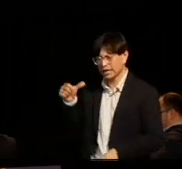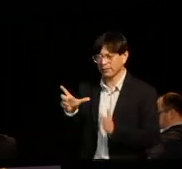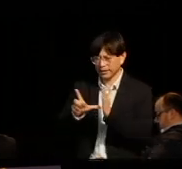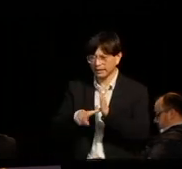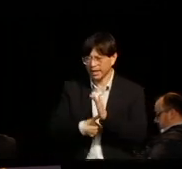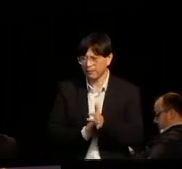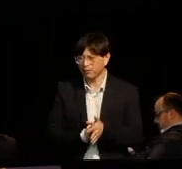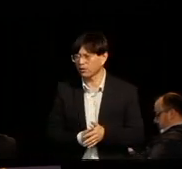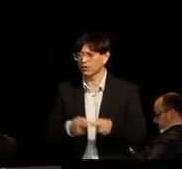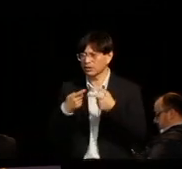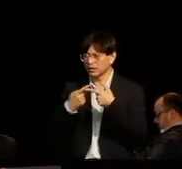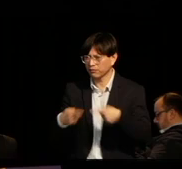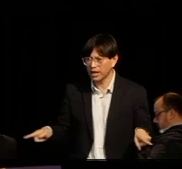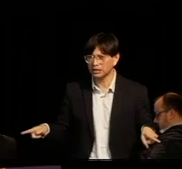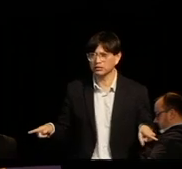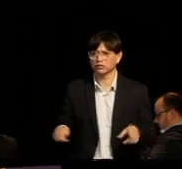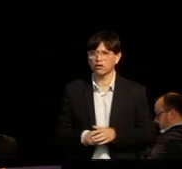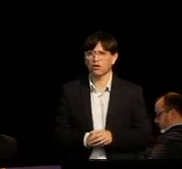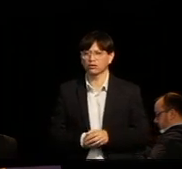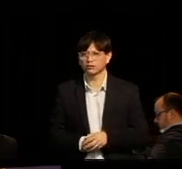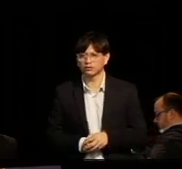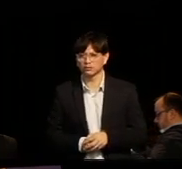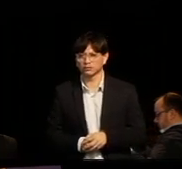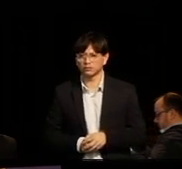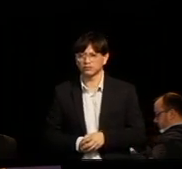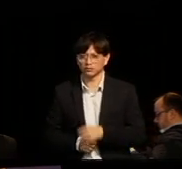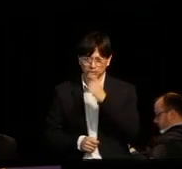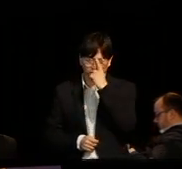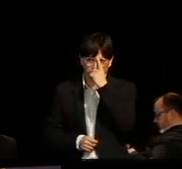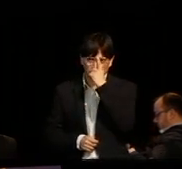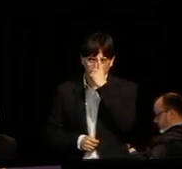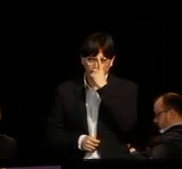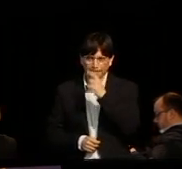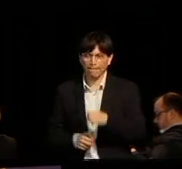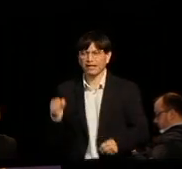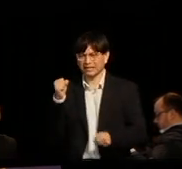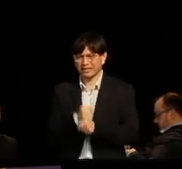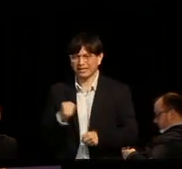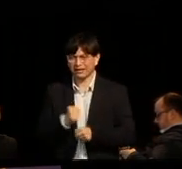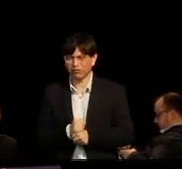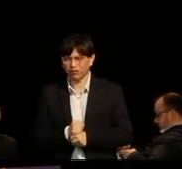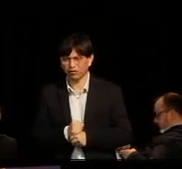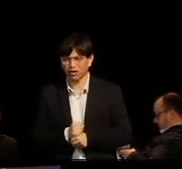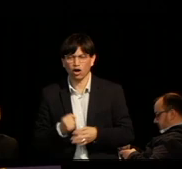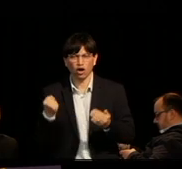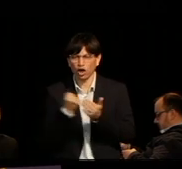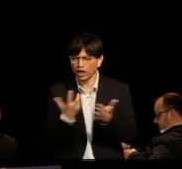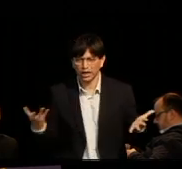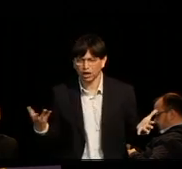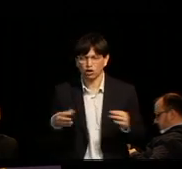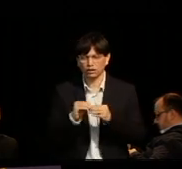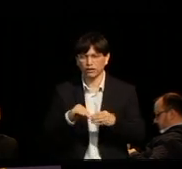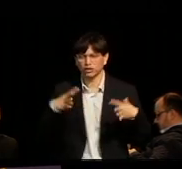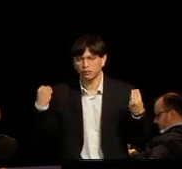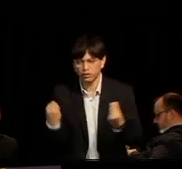tempo quindi la questione del tempo e poi la questione delle delle dinamiche cioè del concretamente che cosa facciamo tutti